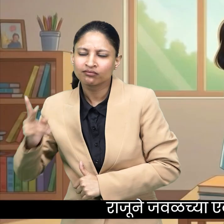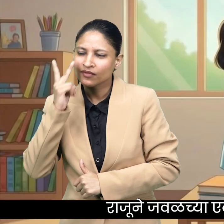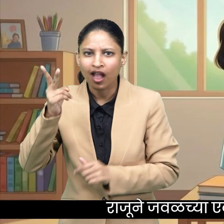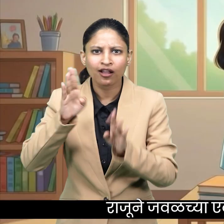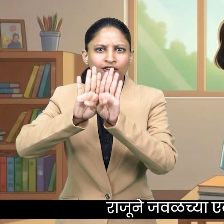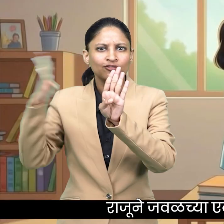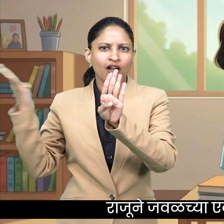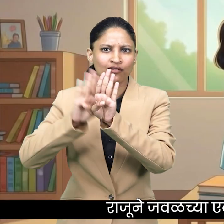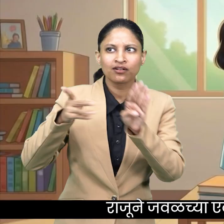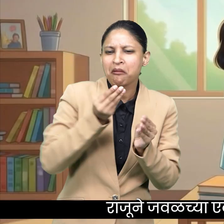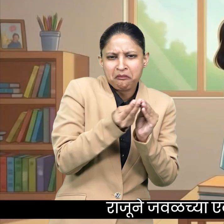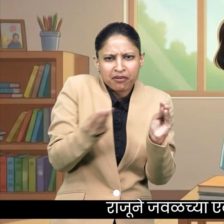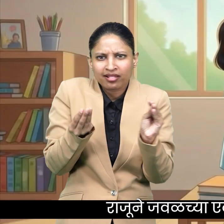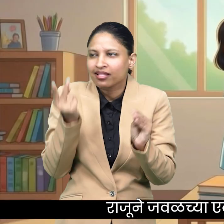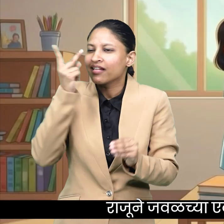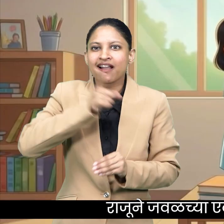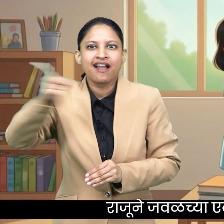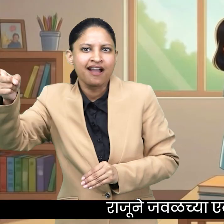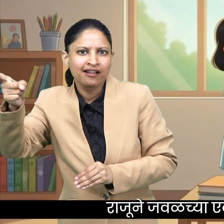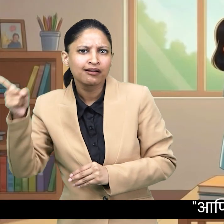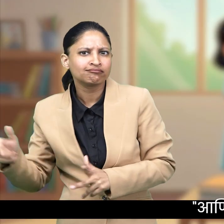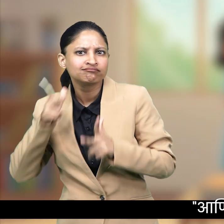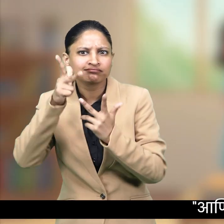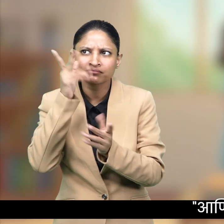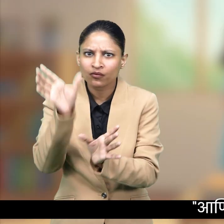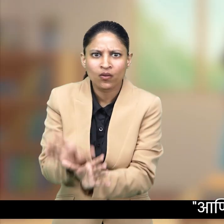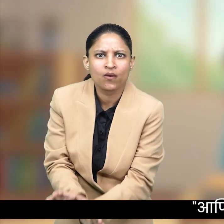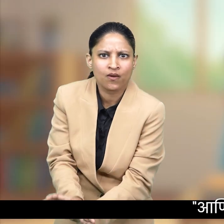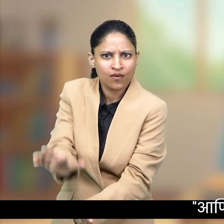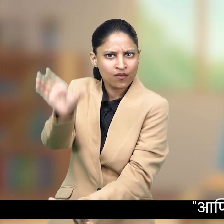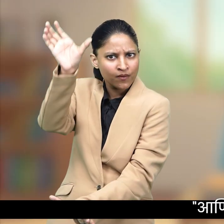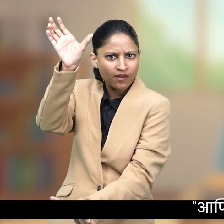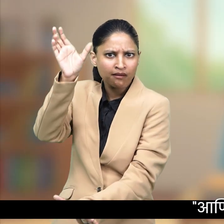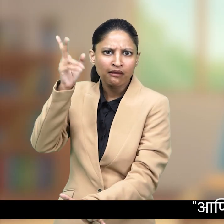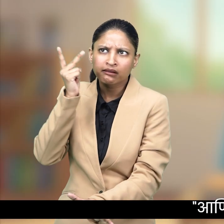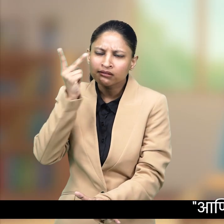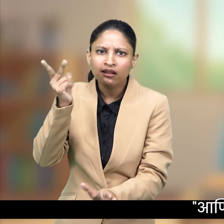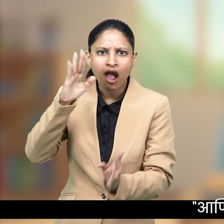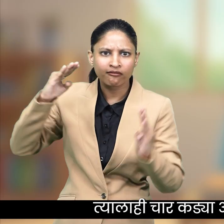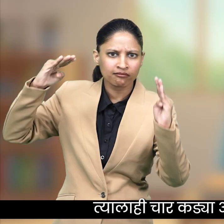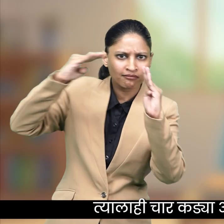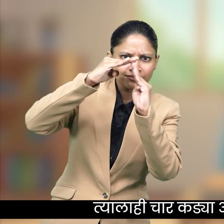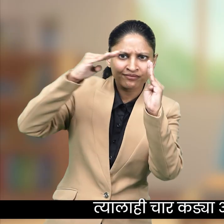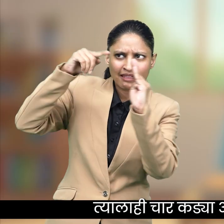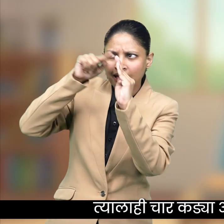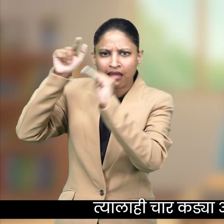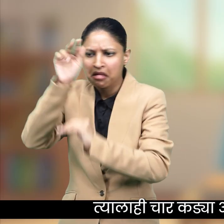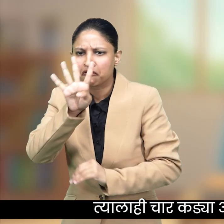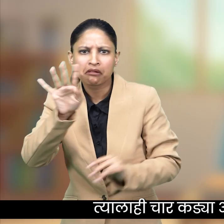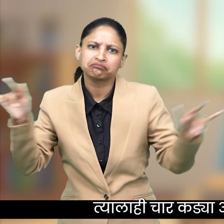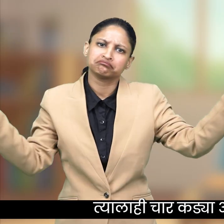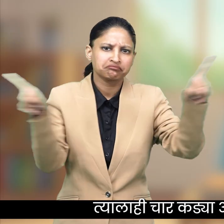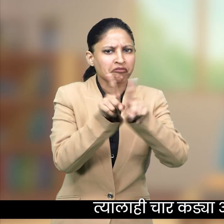राजूने जवळच्या एका दरवाजाकडे बोट दाखवले आणि म्हणाला, आणि हा दरवाजा आयताकृती आहे. त्यालाही 4 कडा